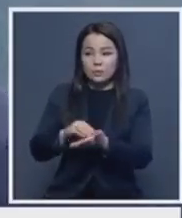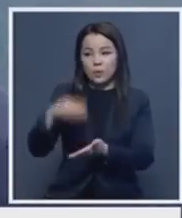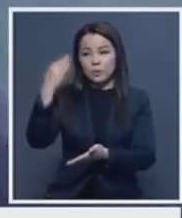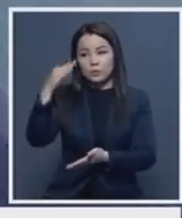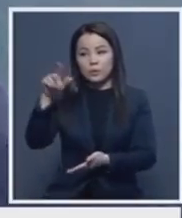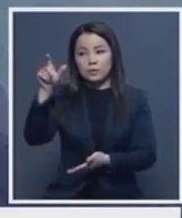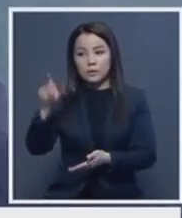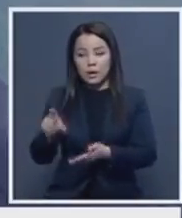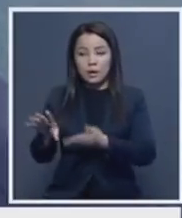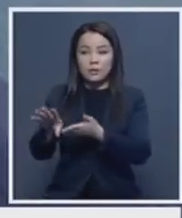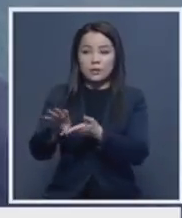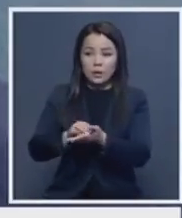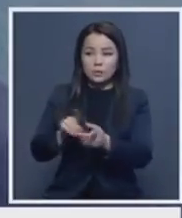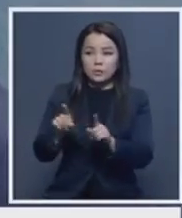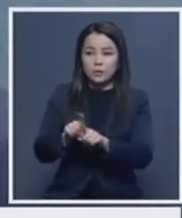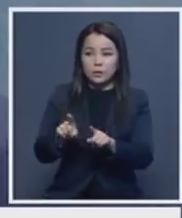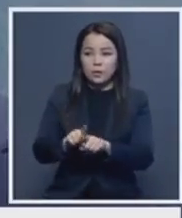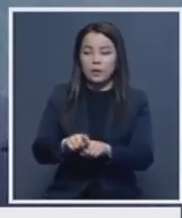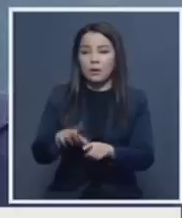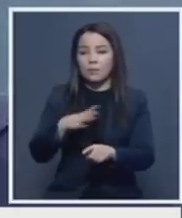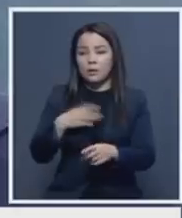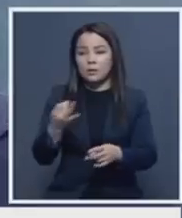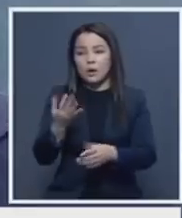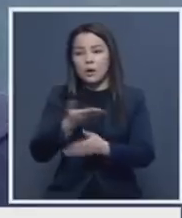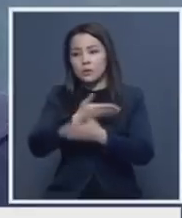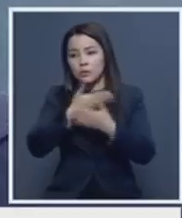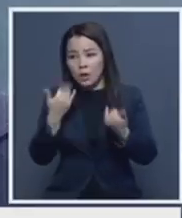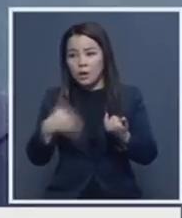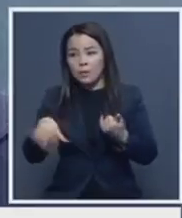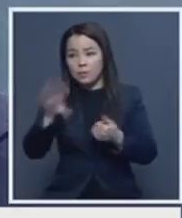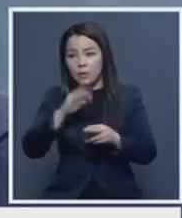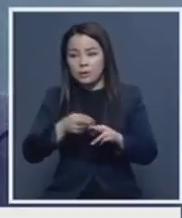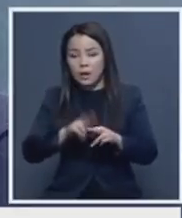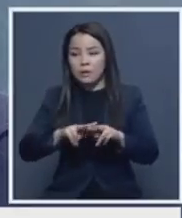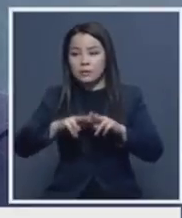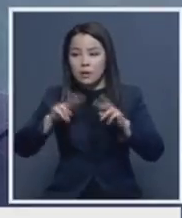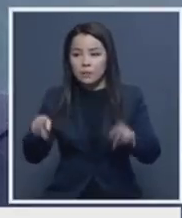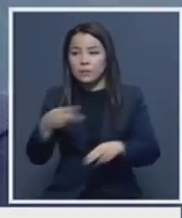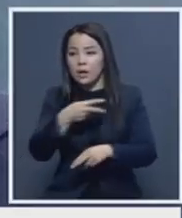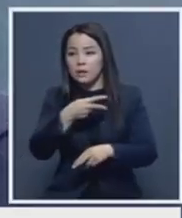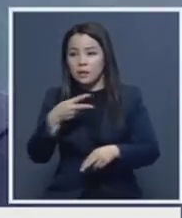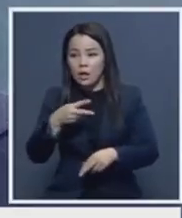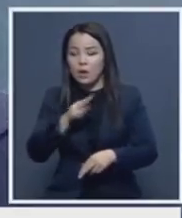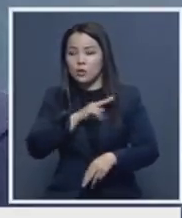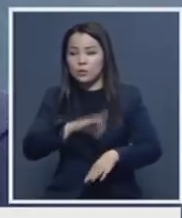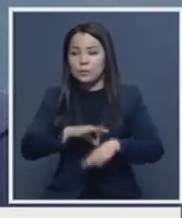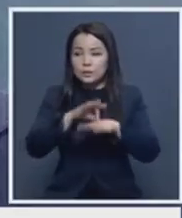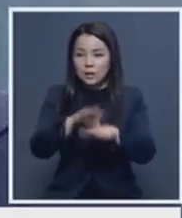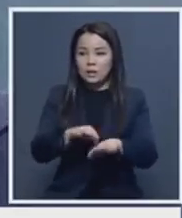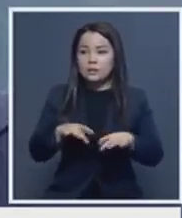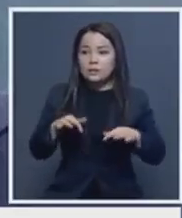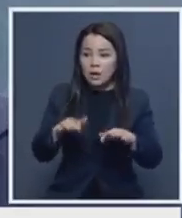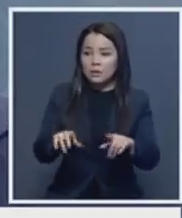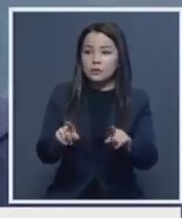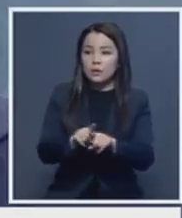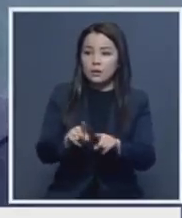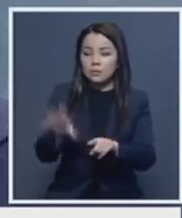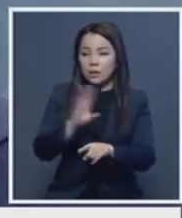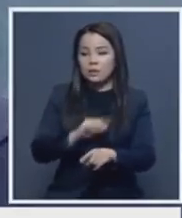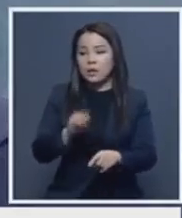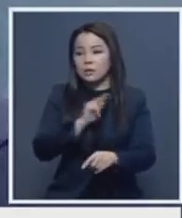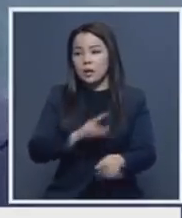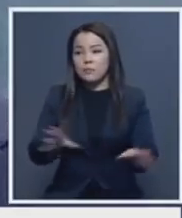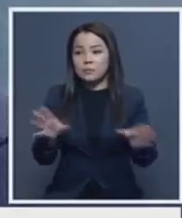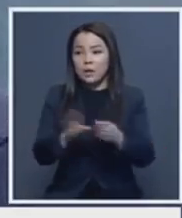ғой. Және ондай болу ешкімге қызықты емес. Тең дәрежеде жұмыс істеуге қауқарлы әріптес болу